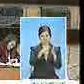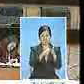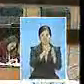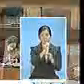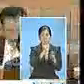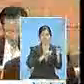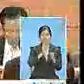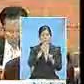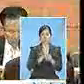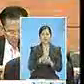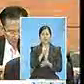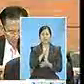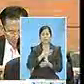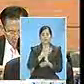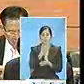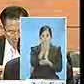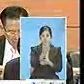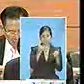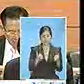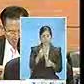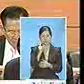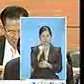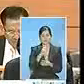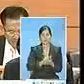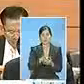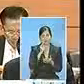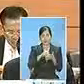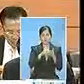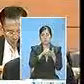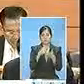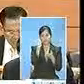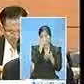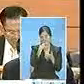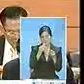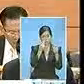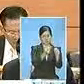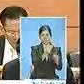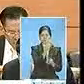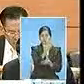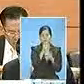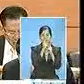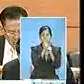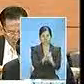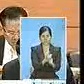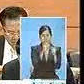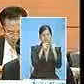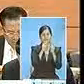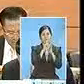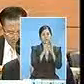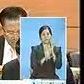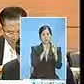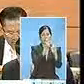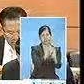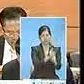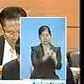านครับสิ่งที่ผมเรียกร้องขณะนี้ก็คือต้องไม่แก้ให้ใครเลยมันจึงจะเข้าระบบชุดความคิดอันนี้